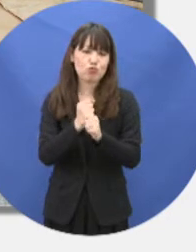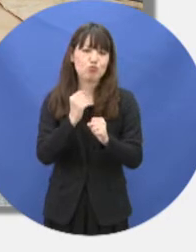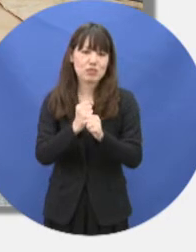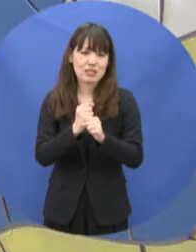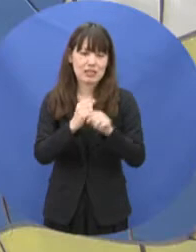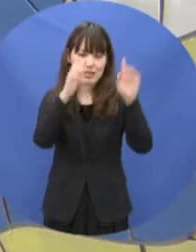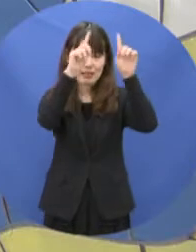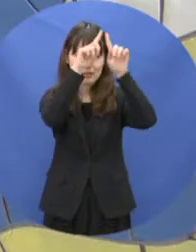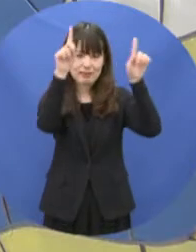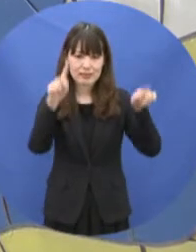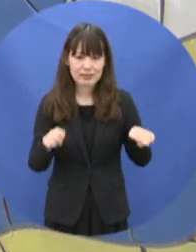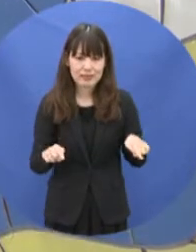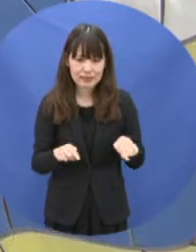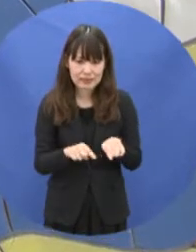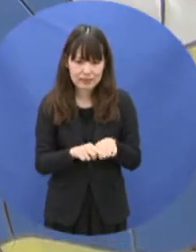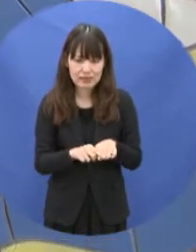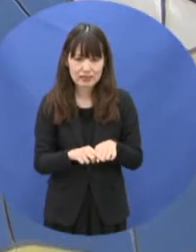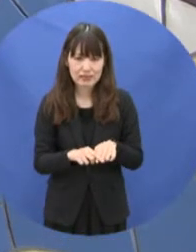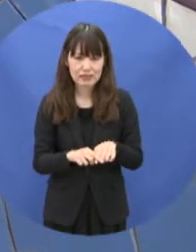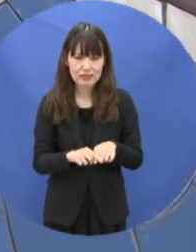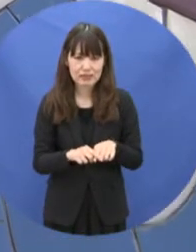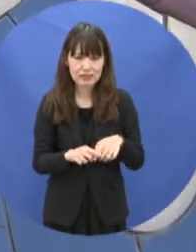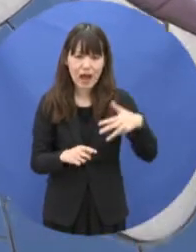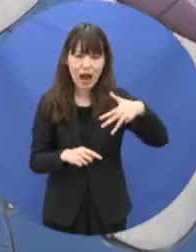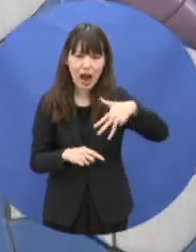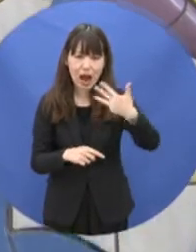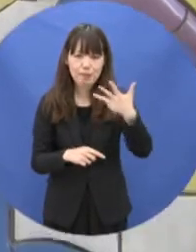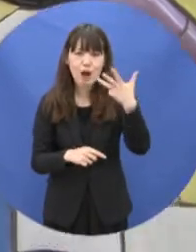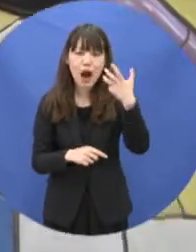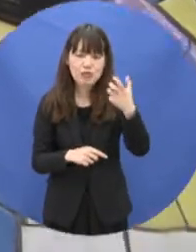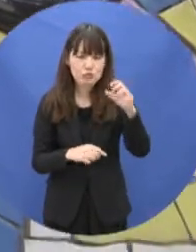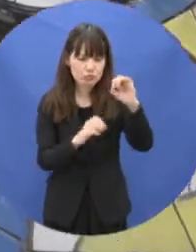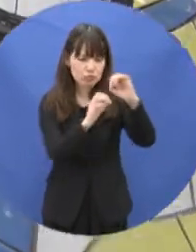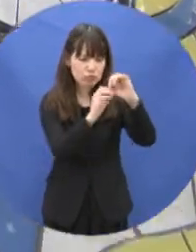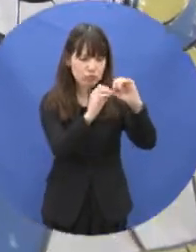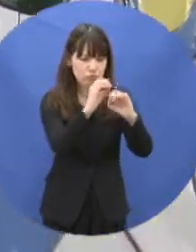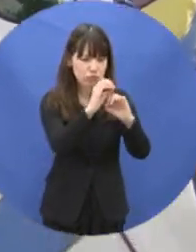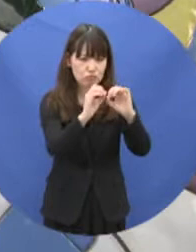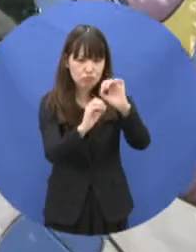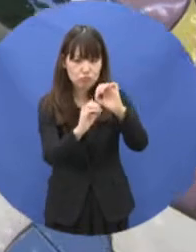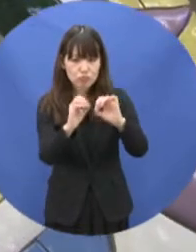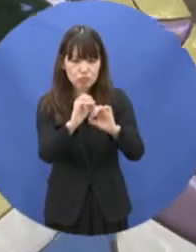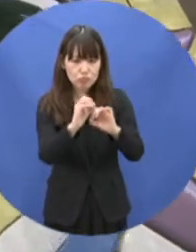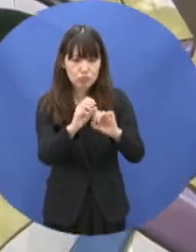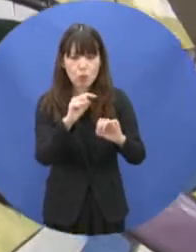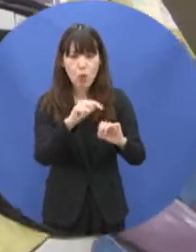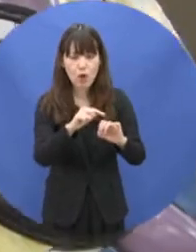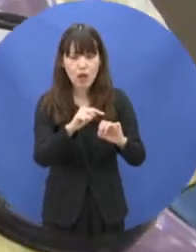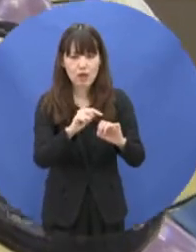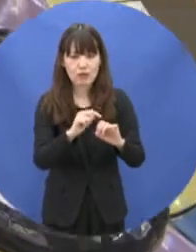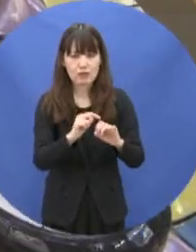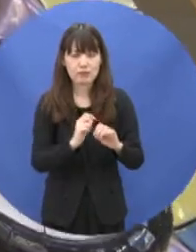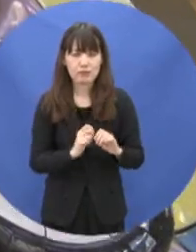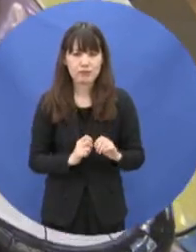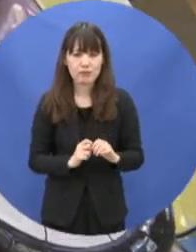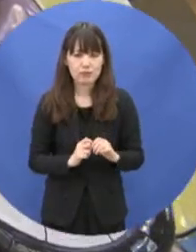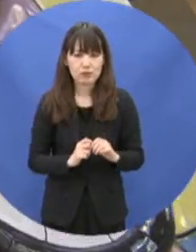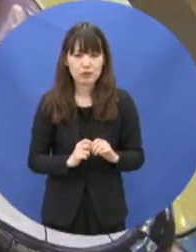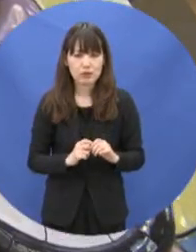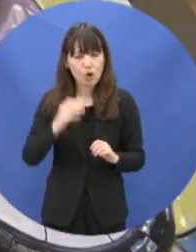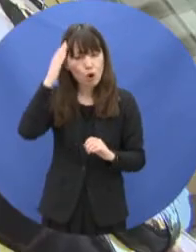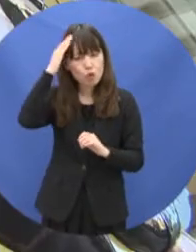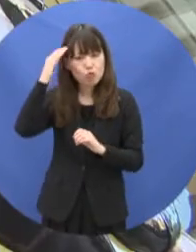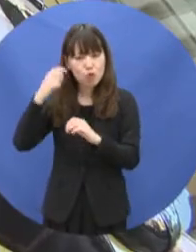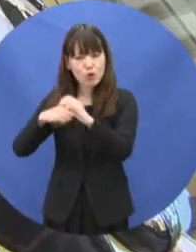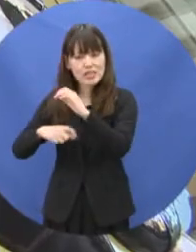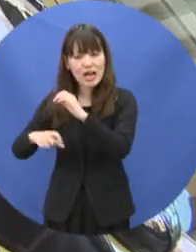画。 すげえ。 880ピースもの陶板からできていて、それは太陽の塔の黒い太陽